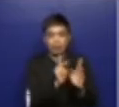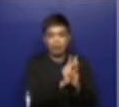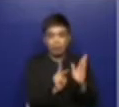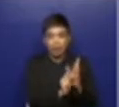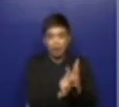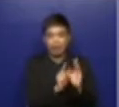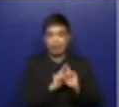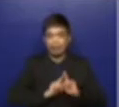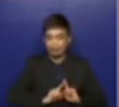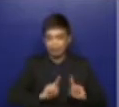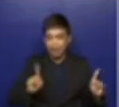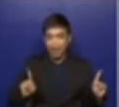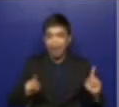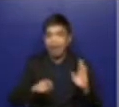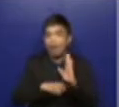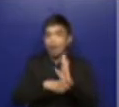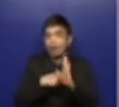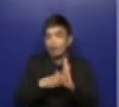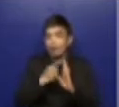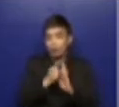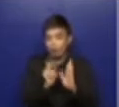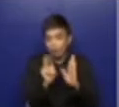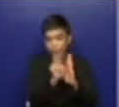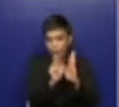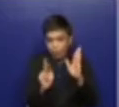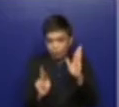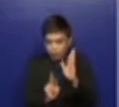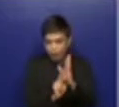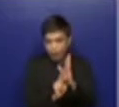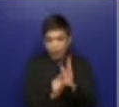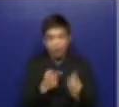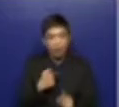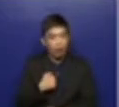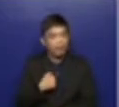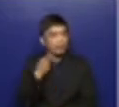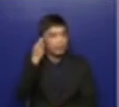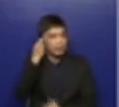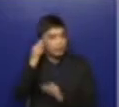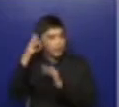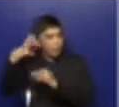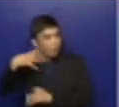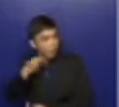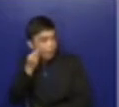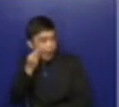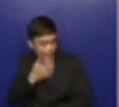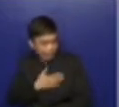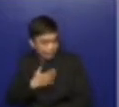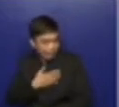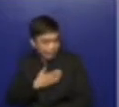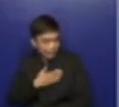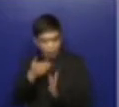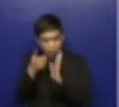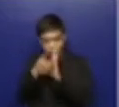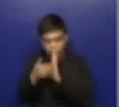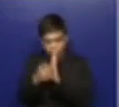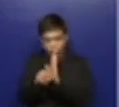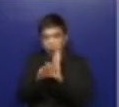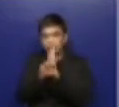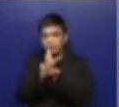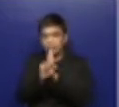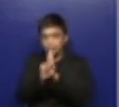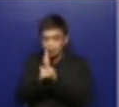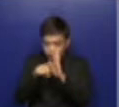ะว่ากฎหมายฉบับนี้มันเป็นความหวังผมพี่น้องบ้านผมในภาคอีสานในสกลน